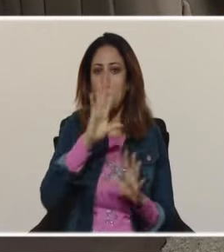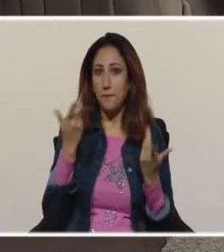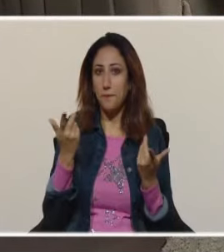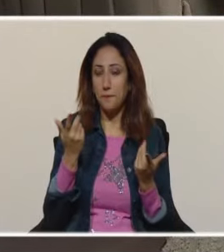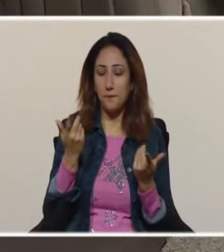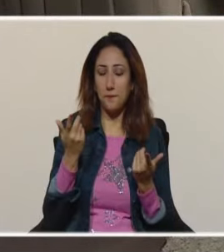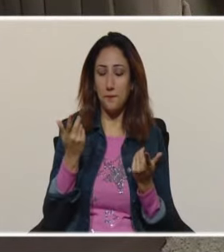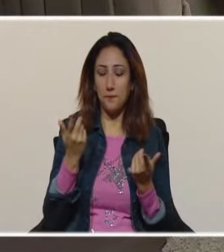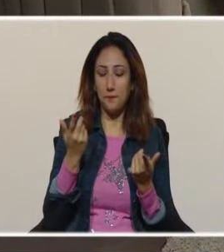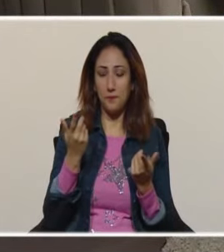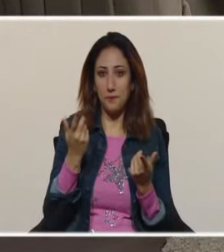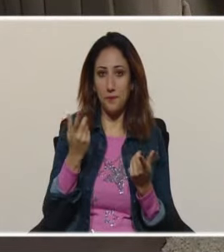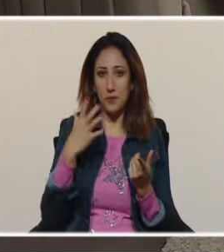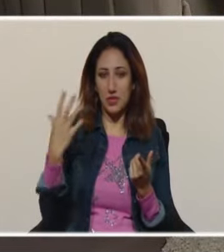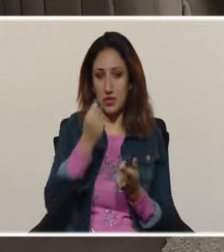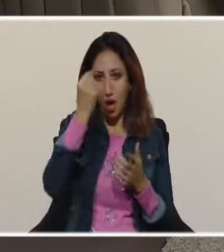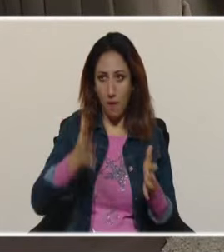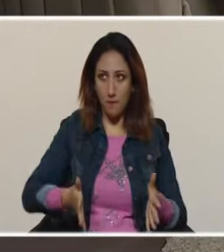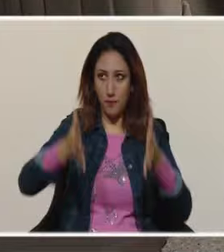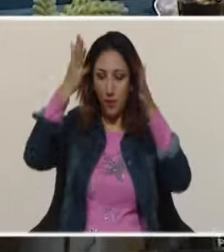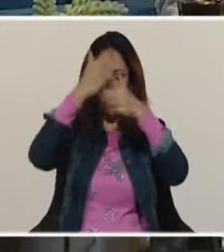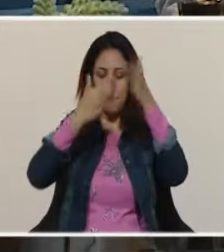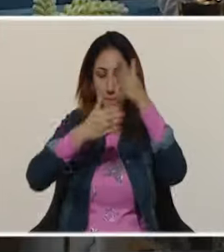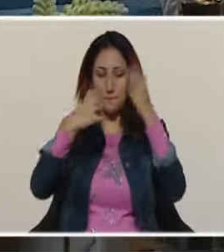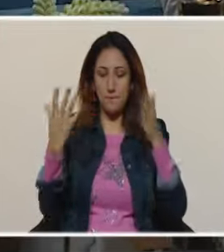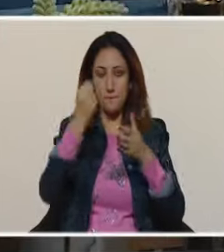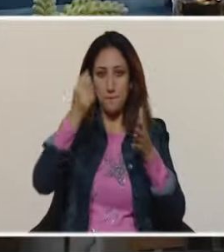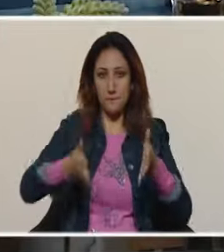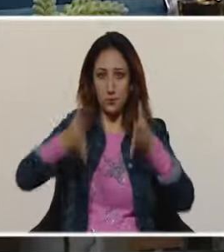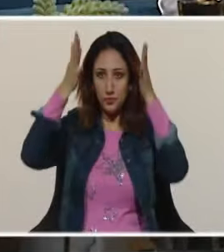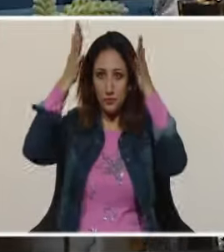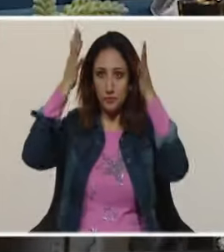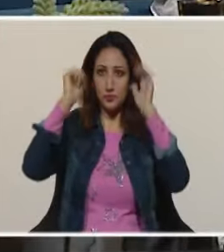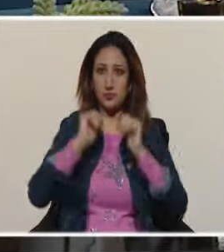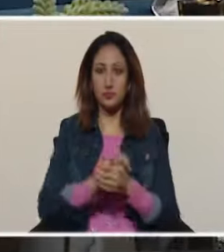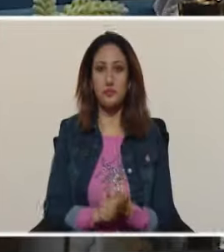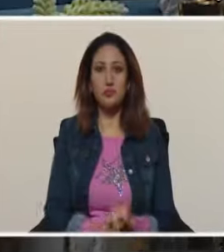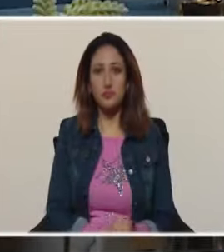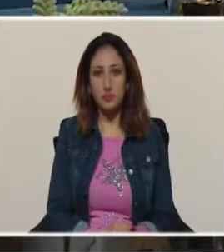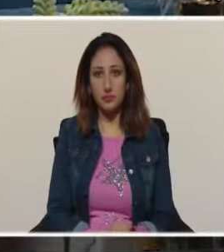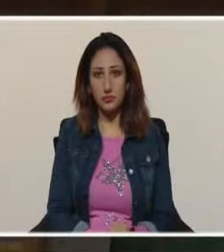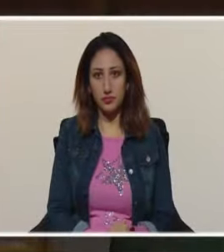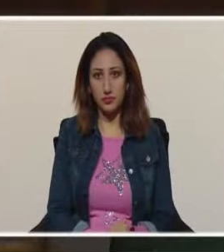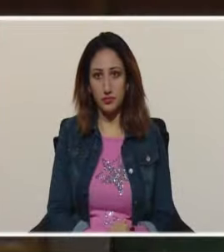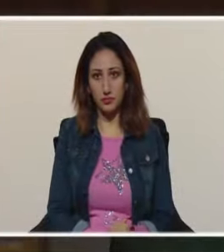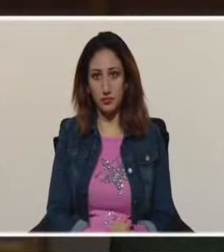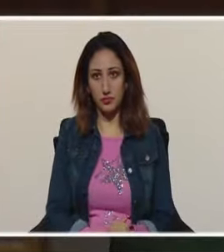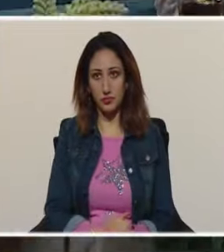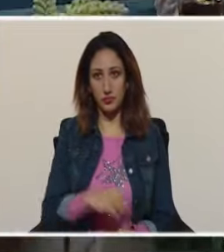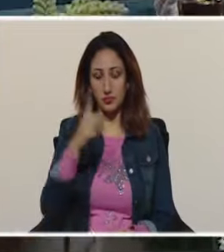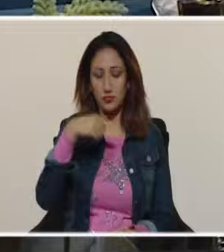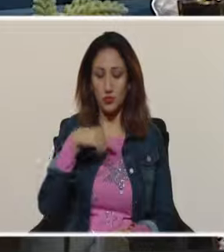موقف صاحب العمر. موقف صاحب العمر ده ايه اللي حصل؟ احنا اصلا